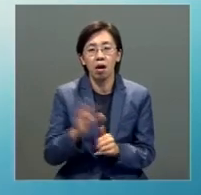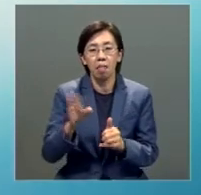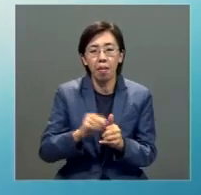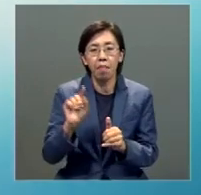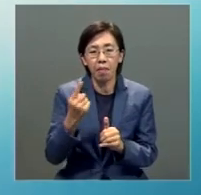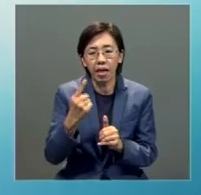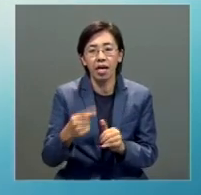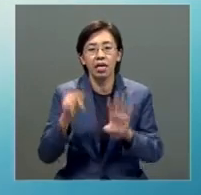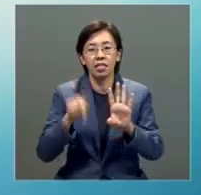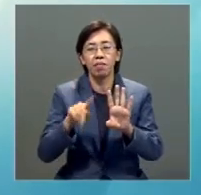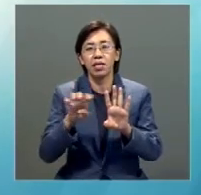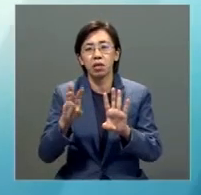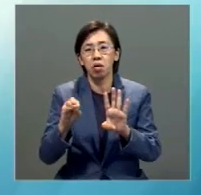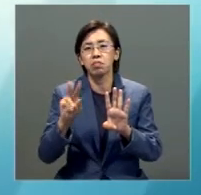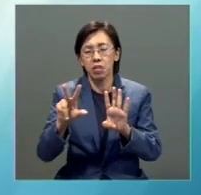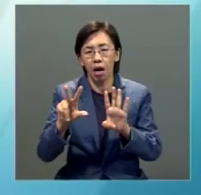มี 3